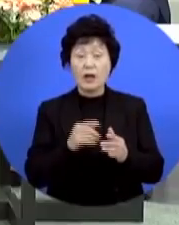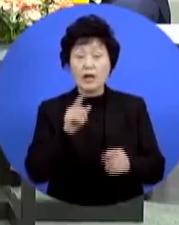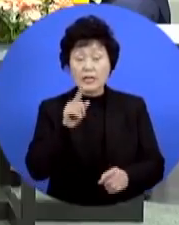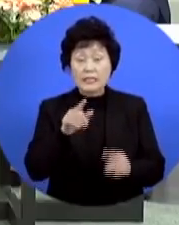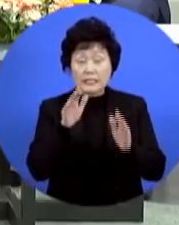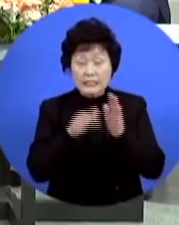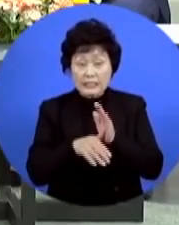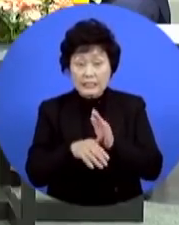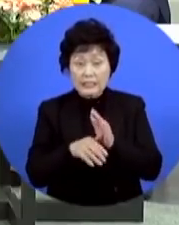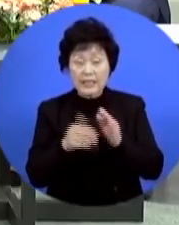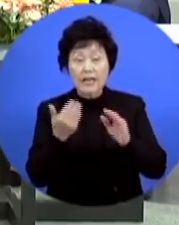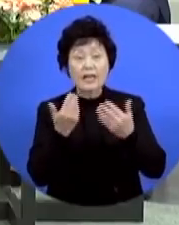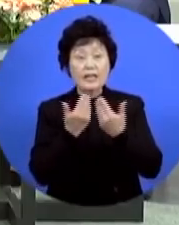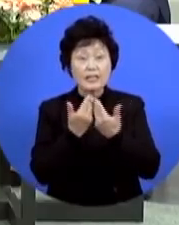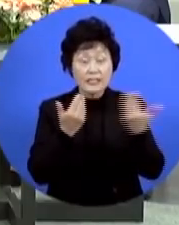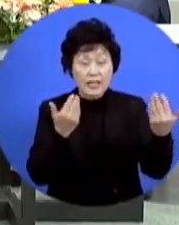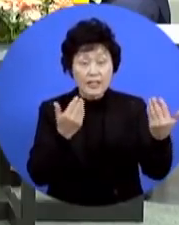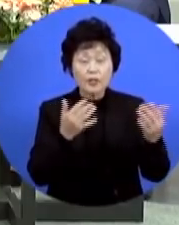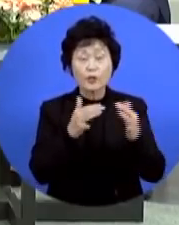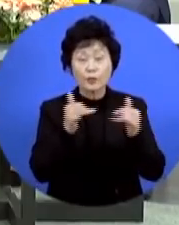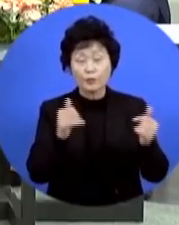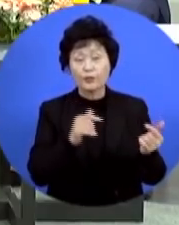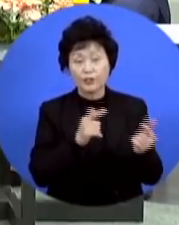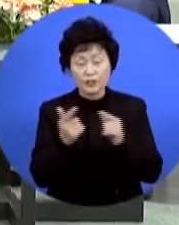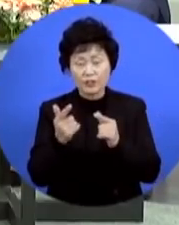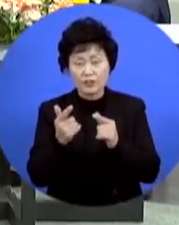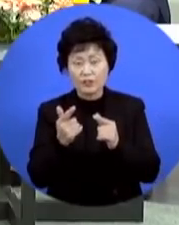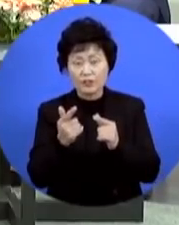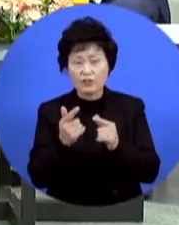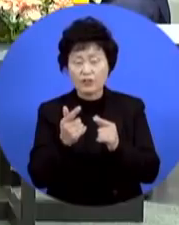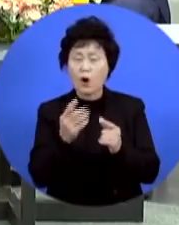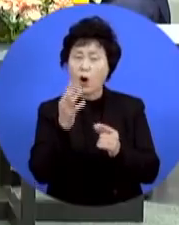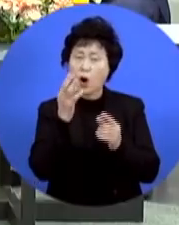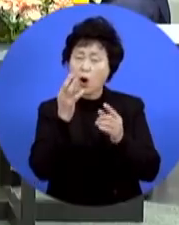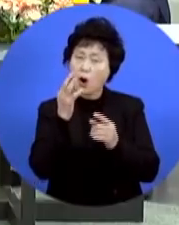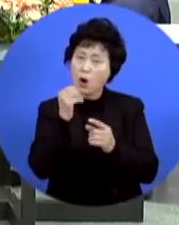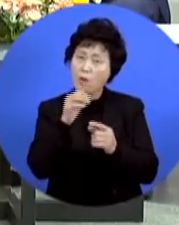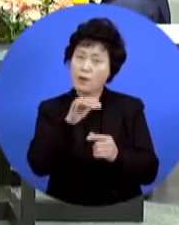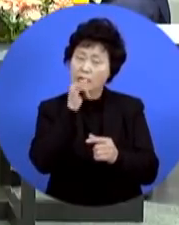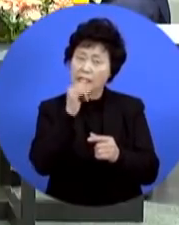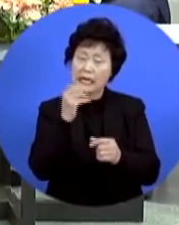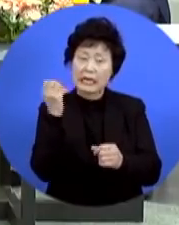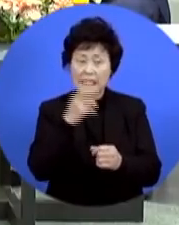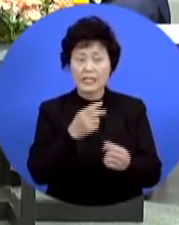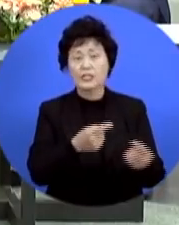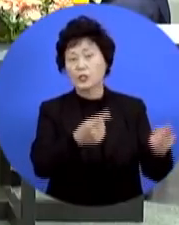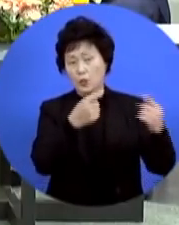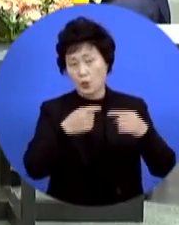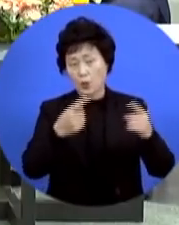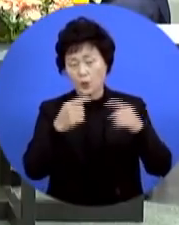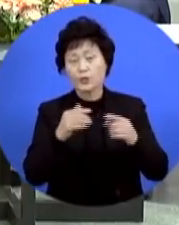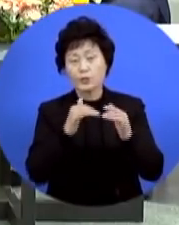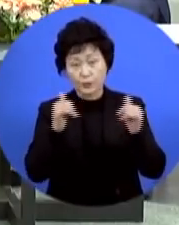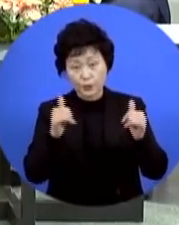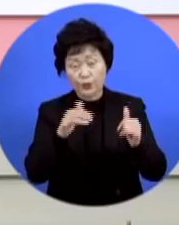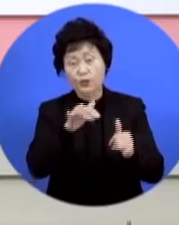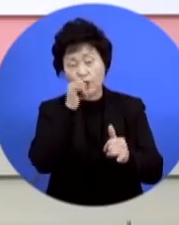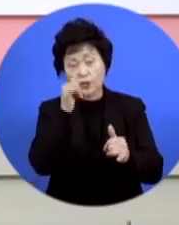분들의 정확하게 10배가 몇 개월 만에 들어오고 교회 예산도 계속해서 성장을